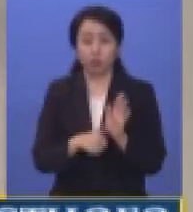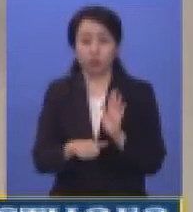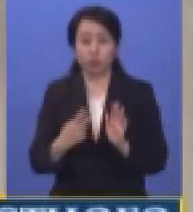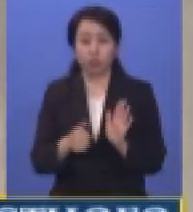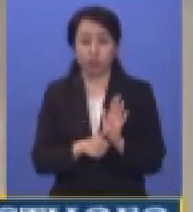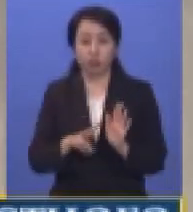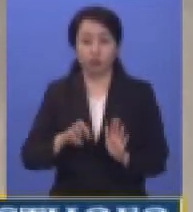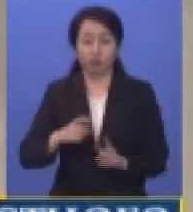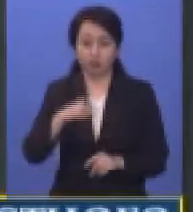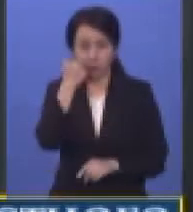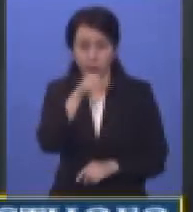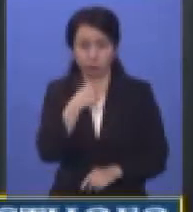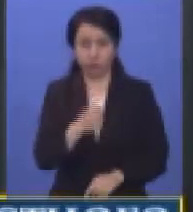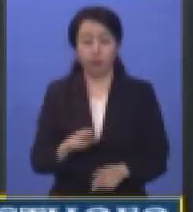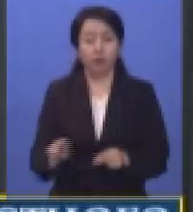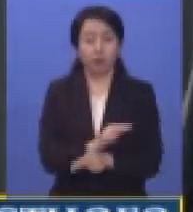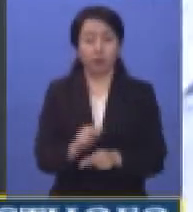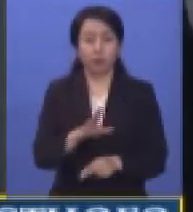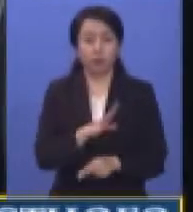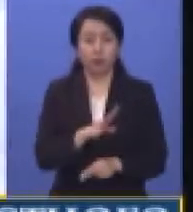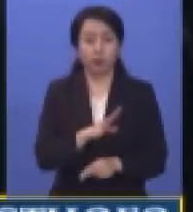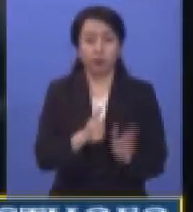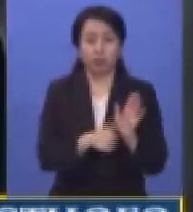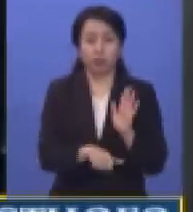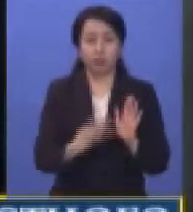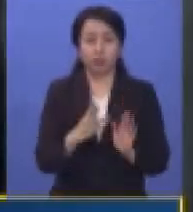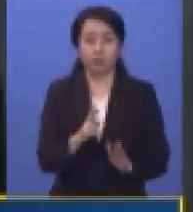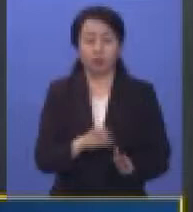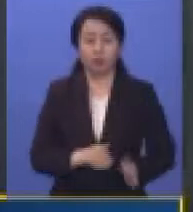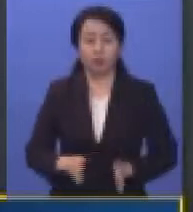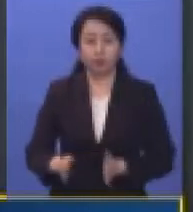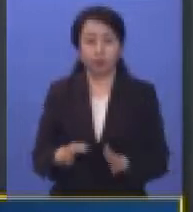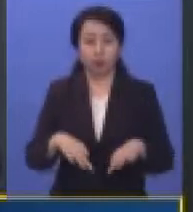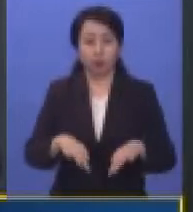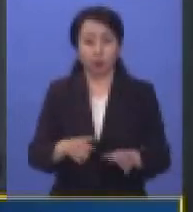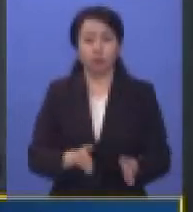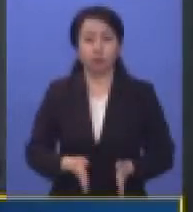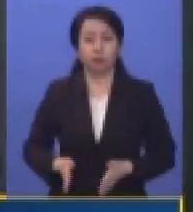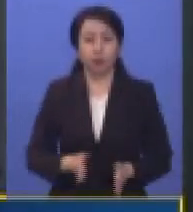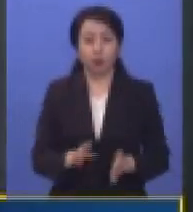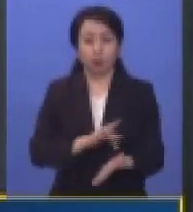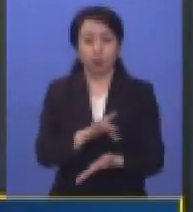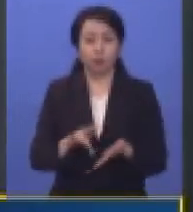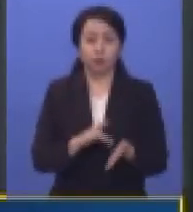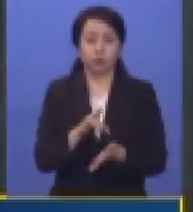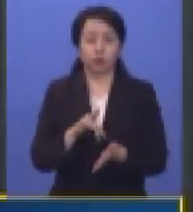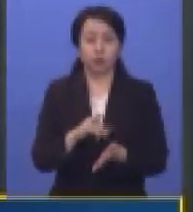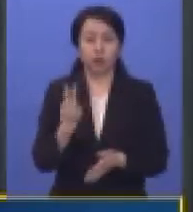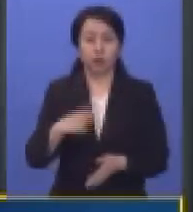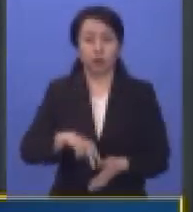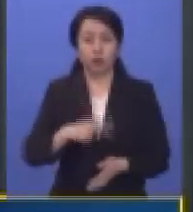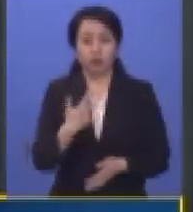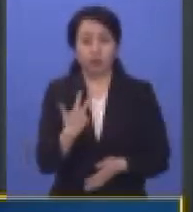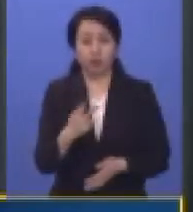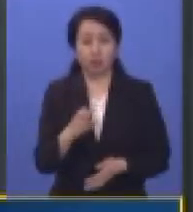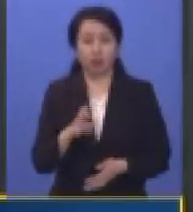66 миллиардов в этом году. Отремонтировали практически 64 километра автомобильных дорог по городу. 23